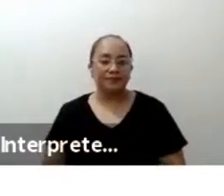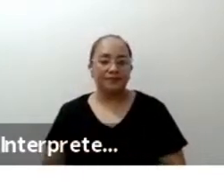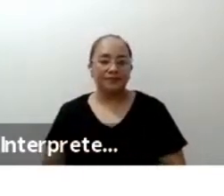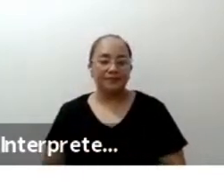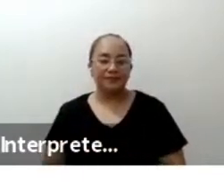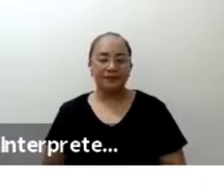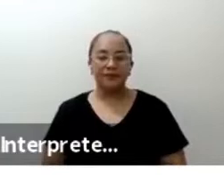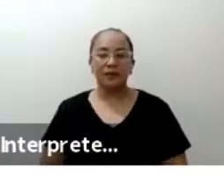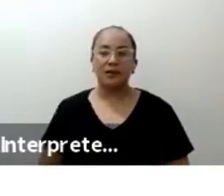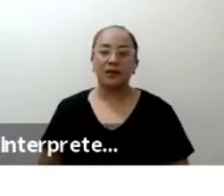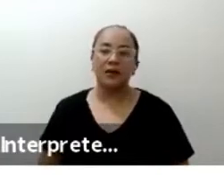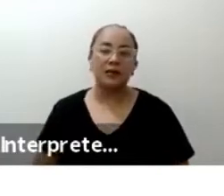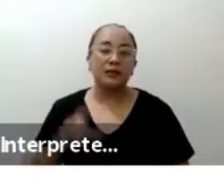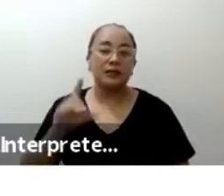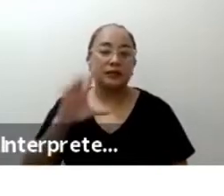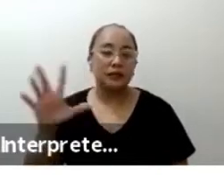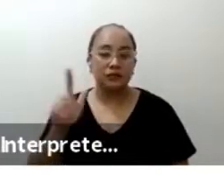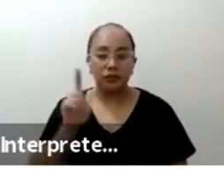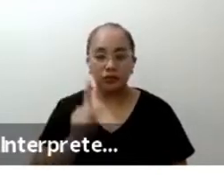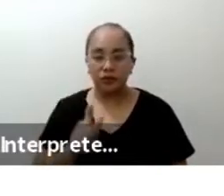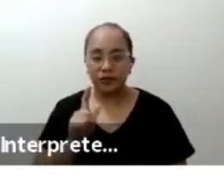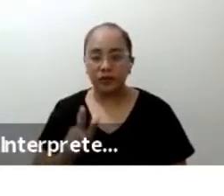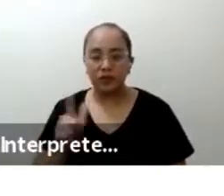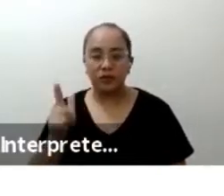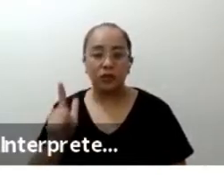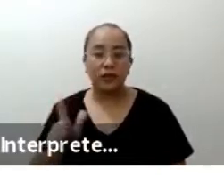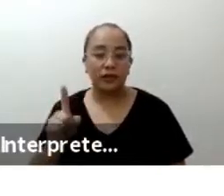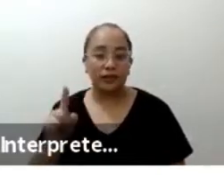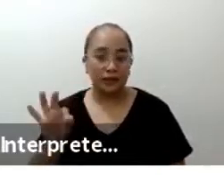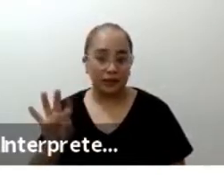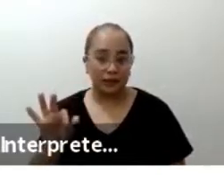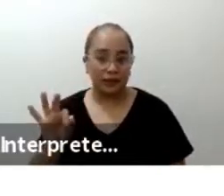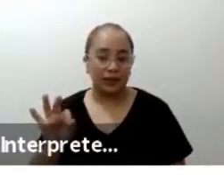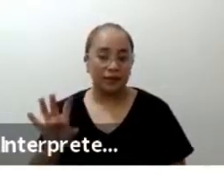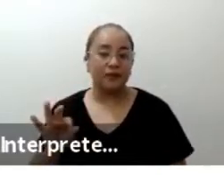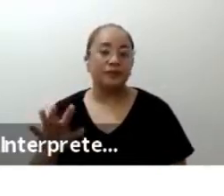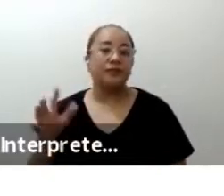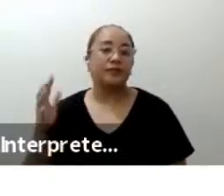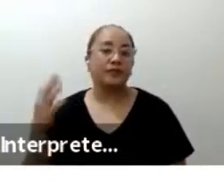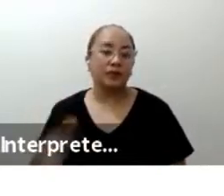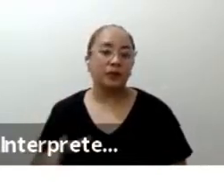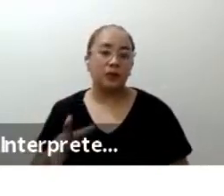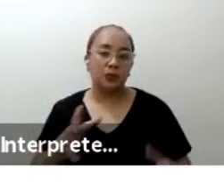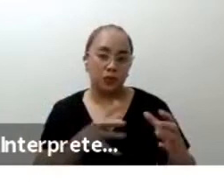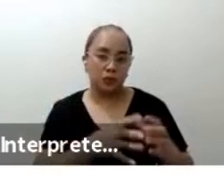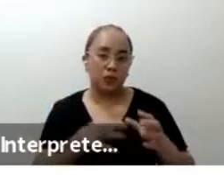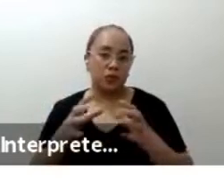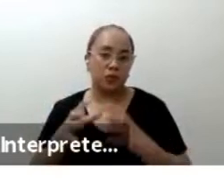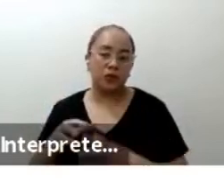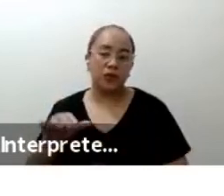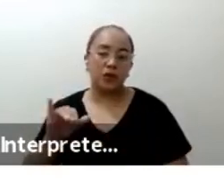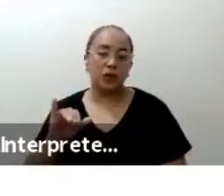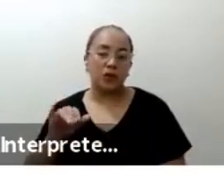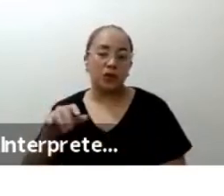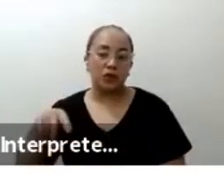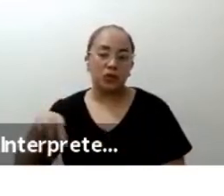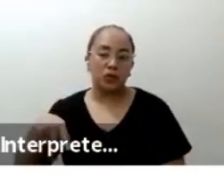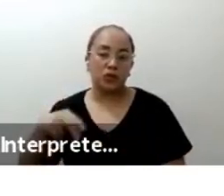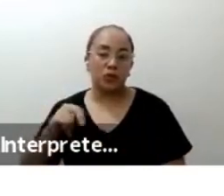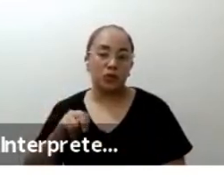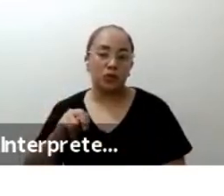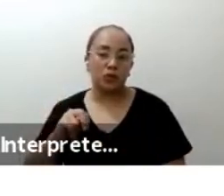So mula noong December 2019, when this cluster of pneumonia cases of